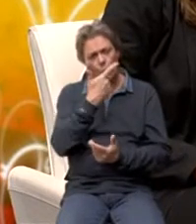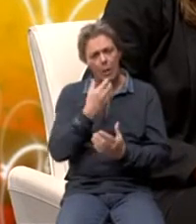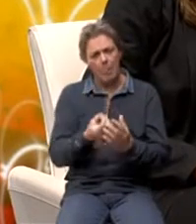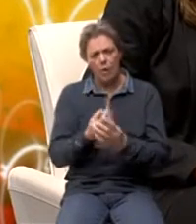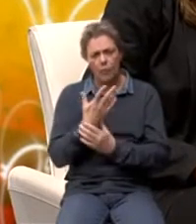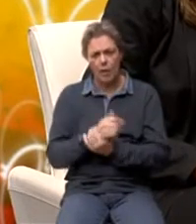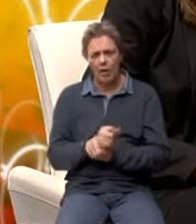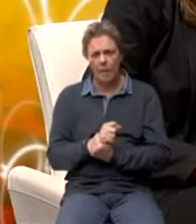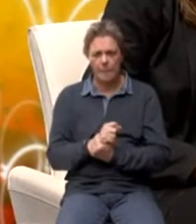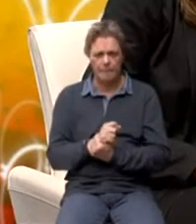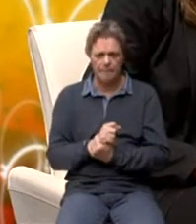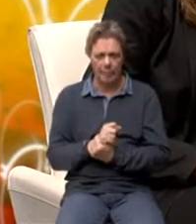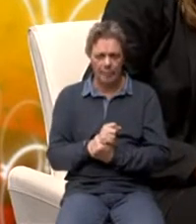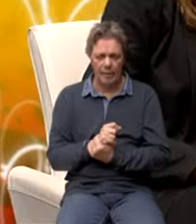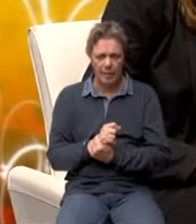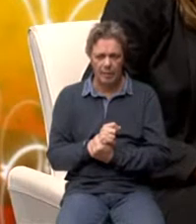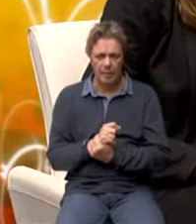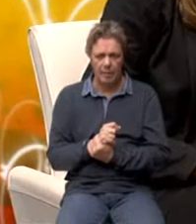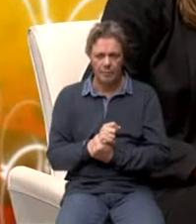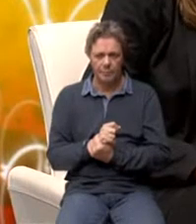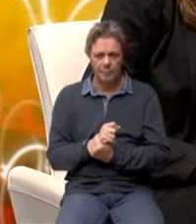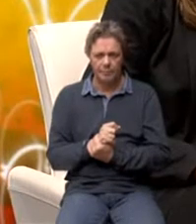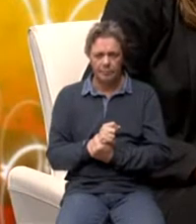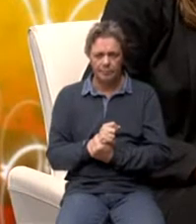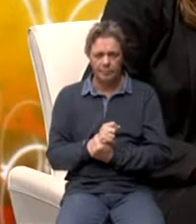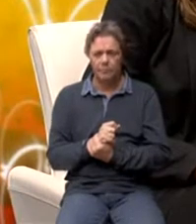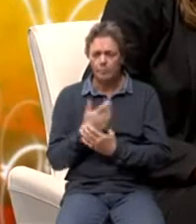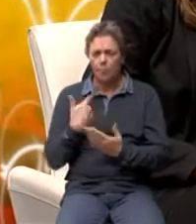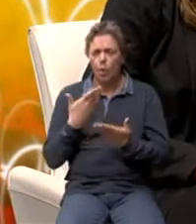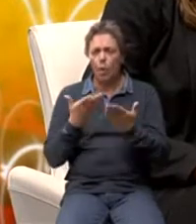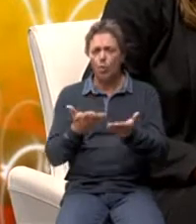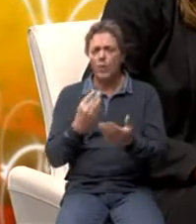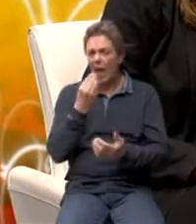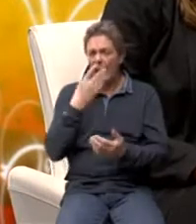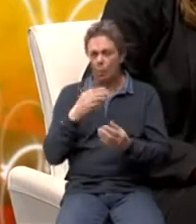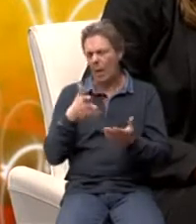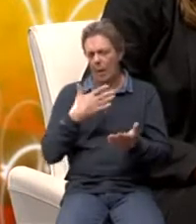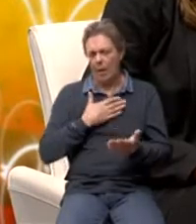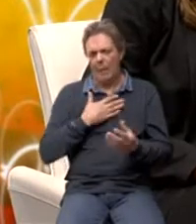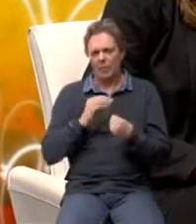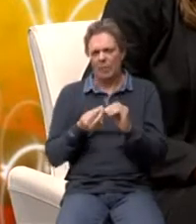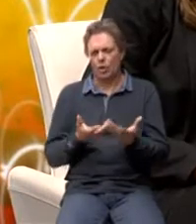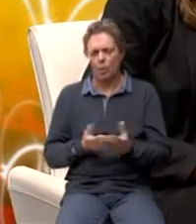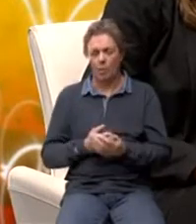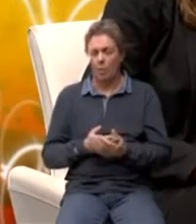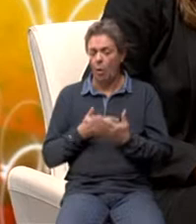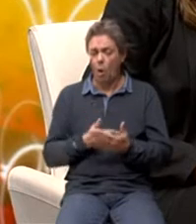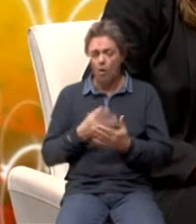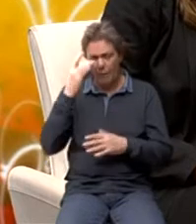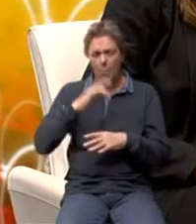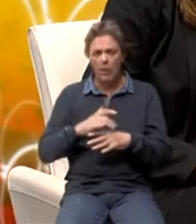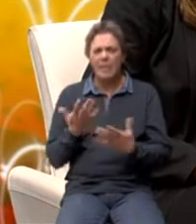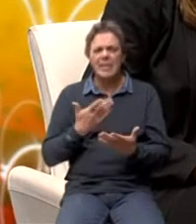proizvođači, ne konvencionalni, ne mislim u tom smislu, nego i drugi proizvođači koji nude hranu na tržištu. Osnovni motiv zašto je tako